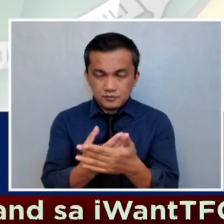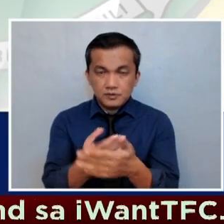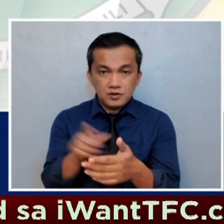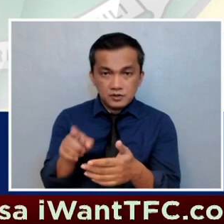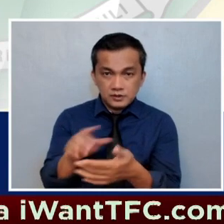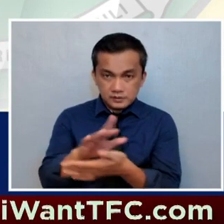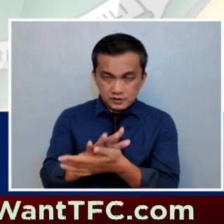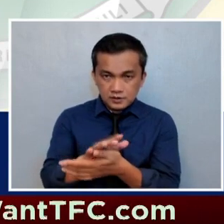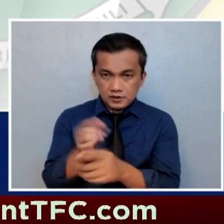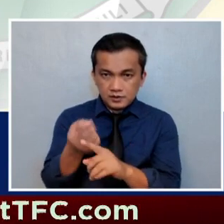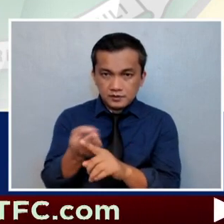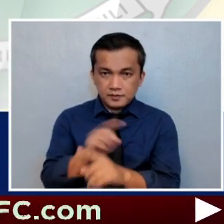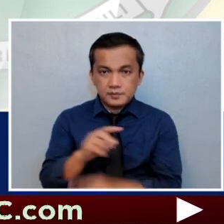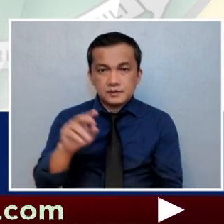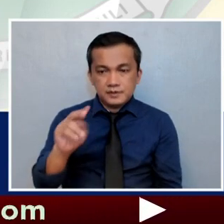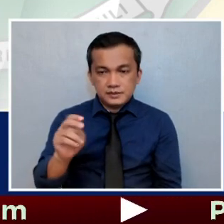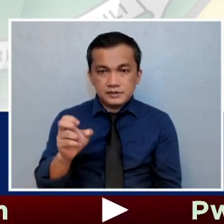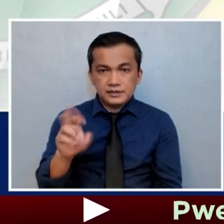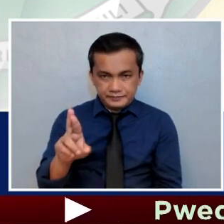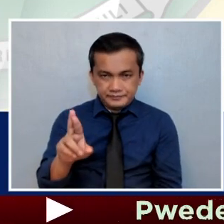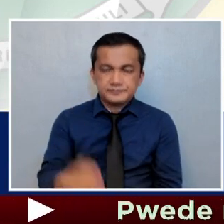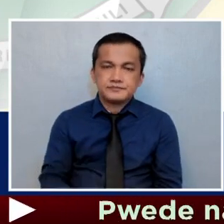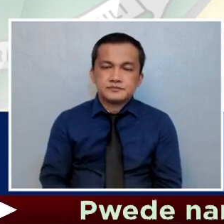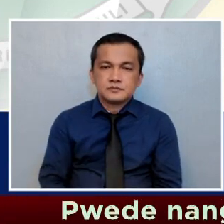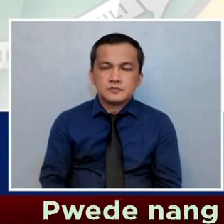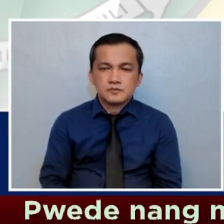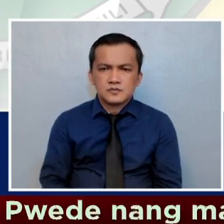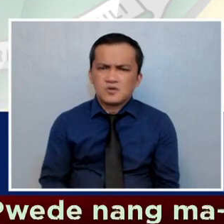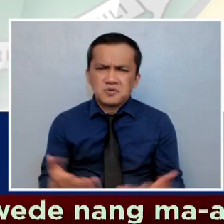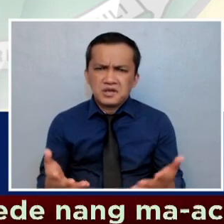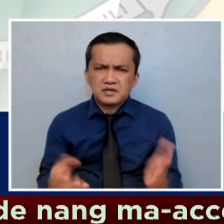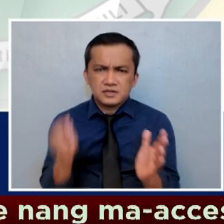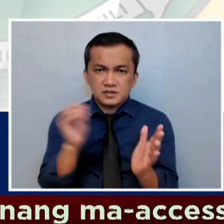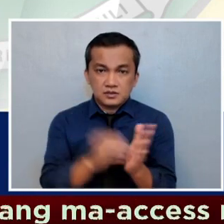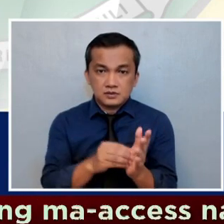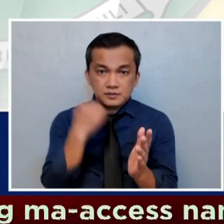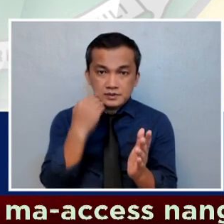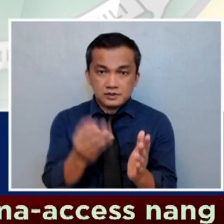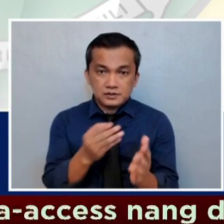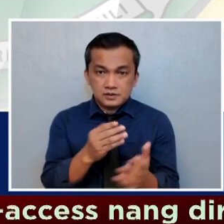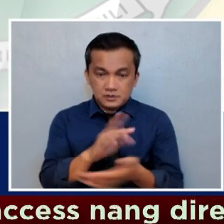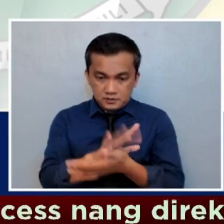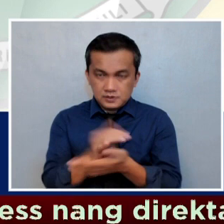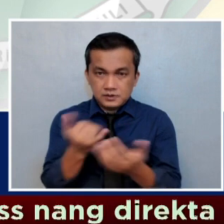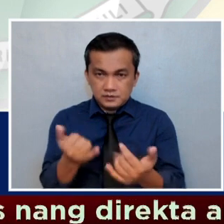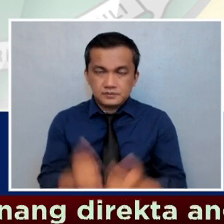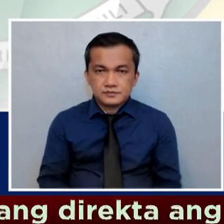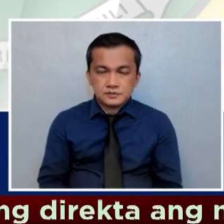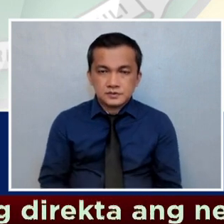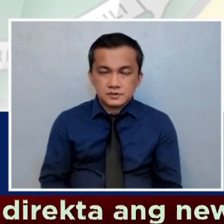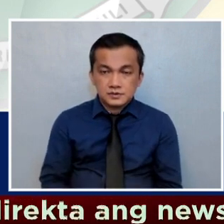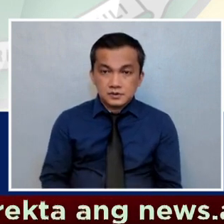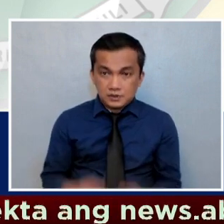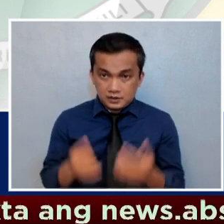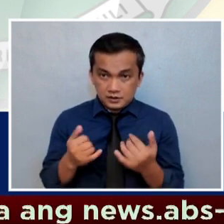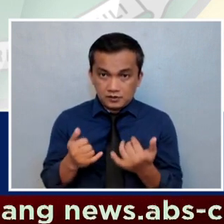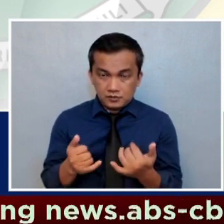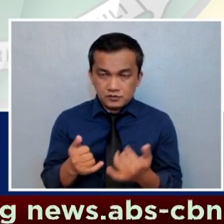ay mula sa National Capital Region. Wala namang naitalang namatay sa COVID ngayong araw. Sa kasalukuyan ay